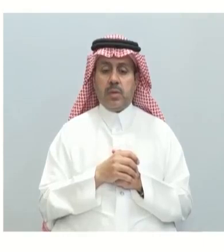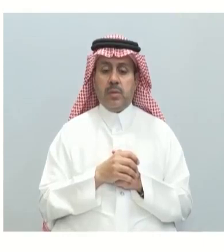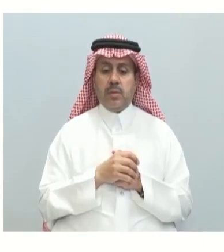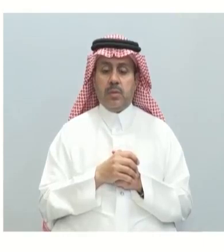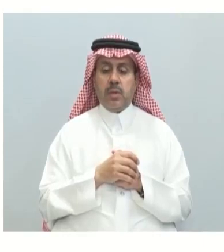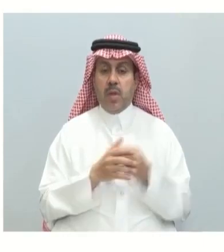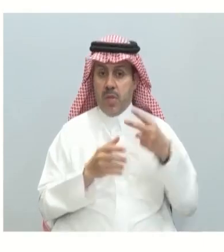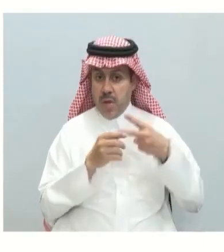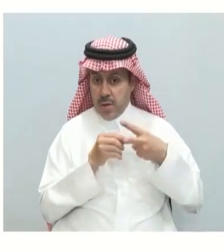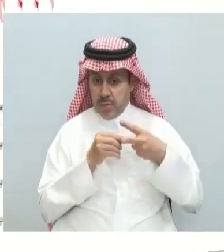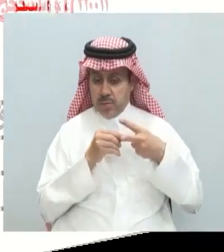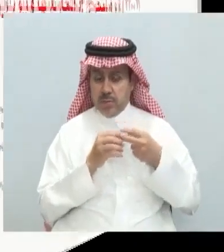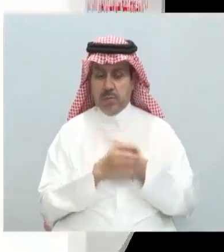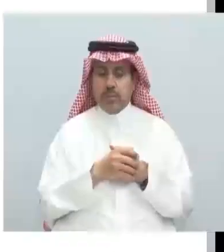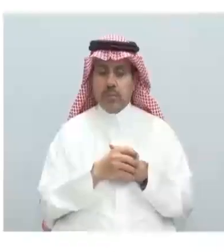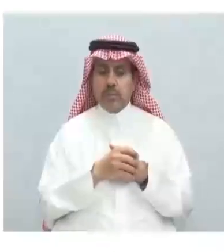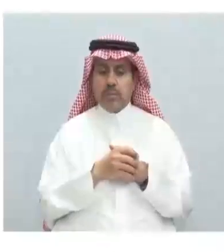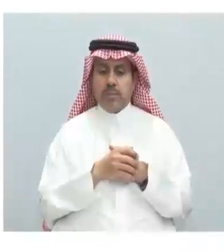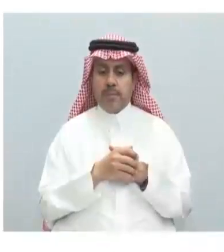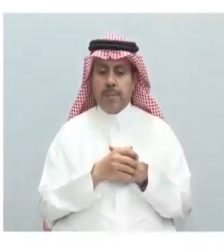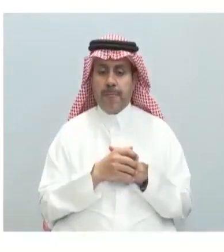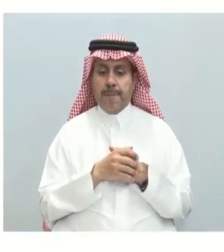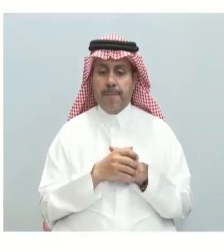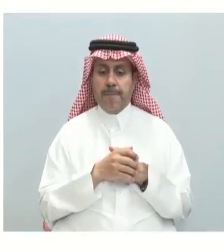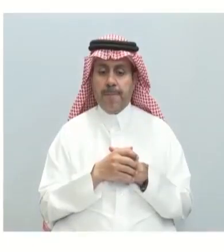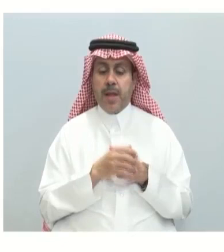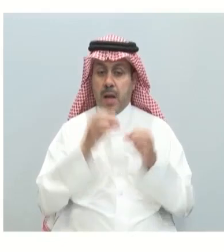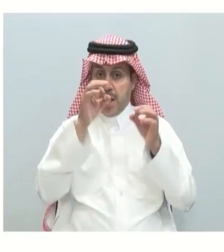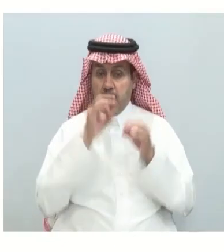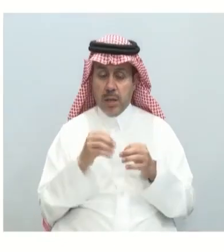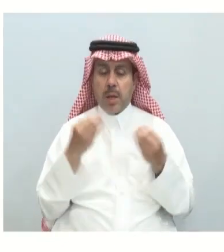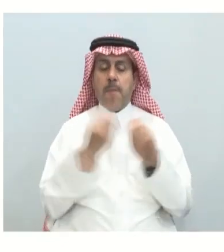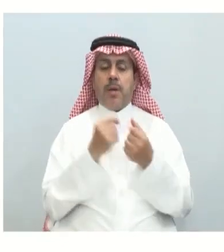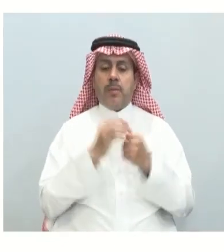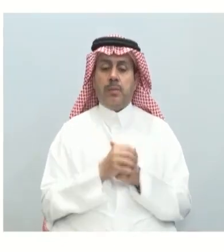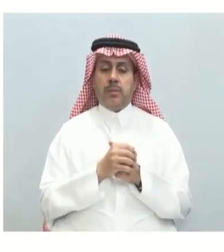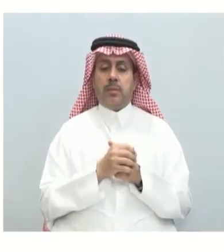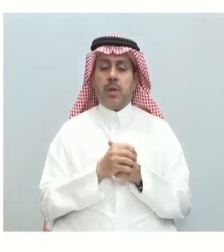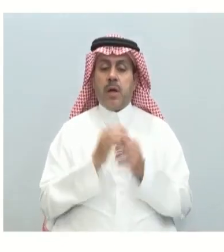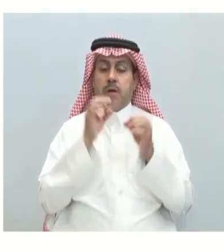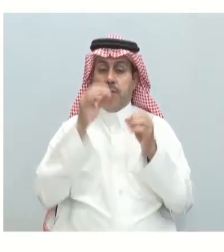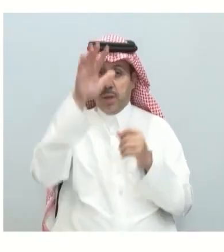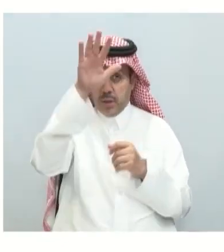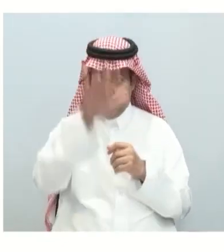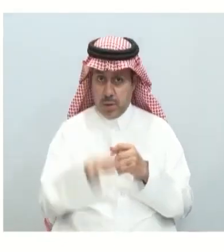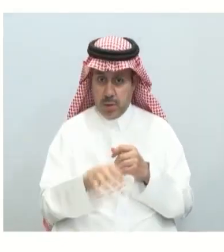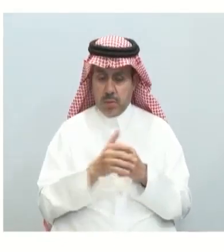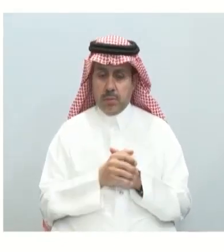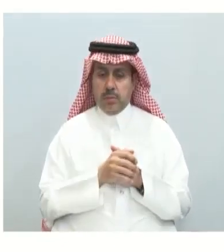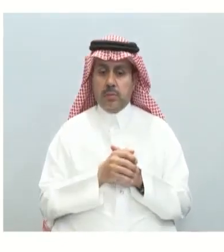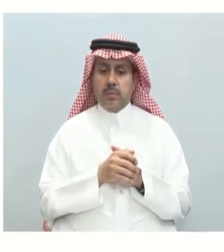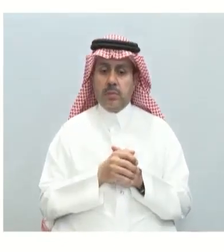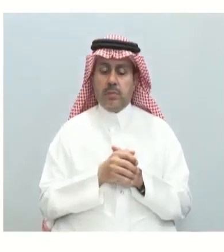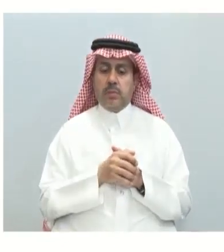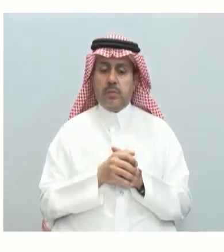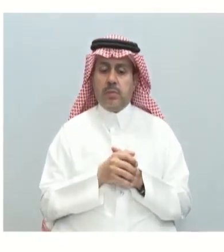ايضا من الموضوعات هنا ناتي الى الايات التي معنا انهم اتخذوا الشياطين اولياء من